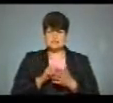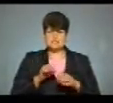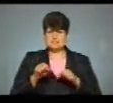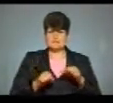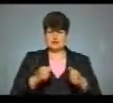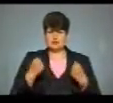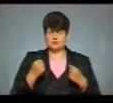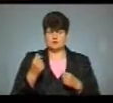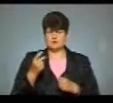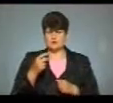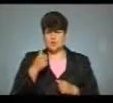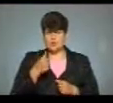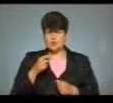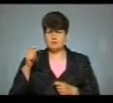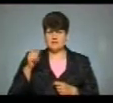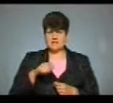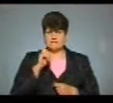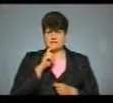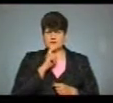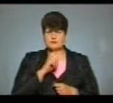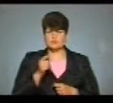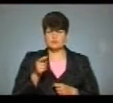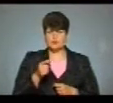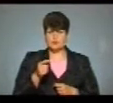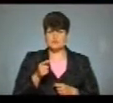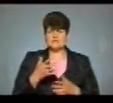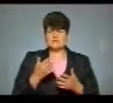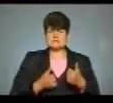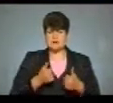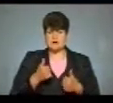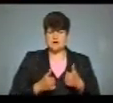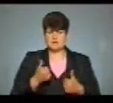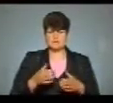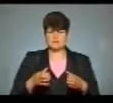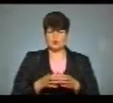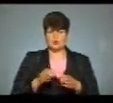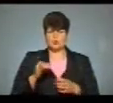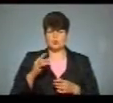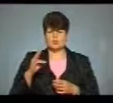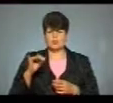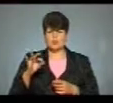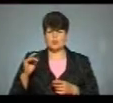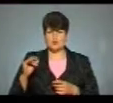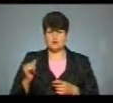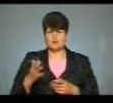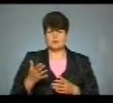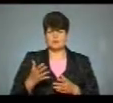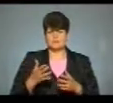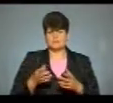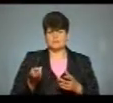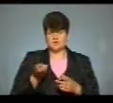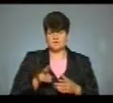півтора роки. До Вінниці приїхав з Тернополя. Сьогодні хлопець змагається у категорії юніори. Прийшов я на велоспорт за порадою брата